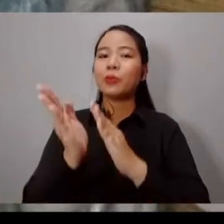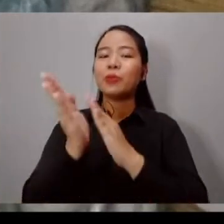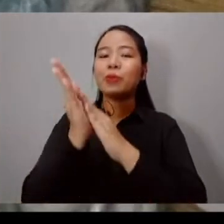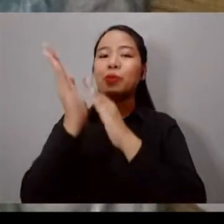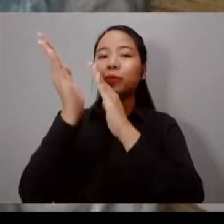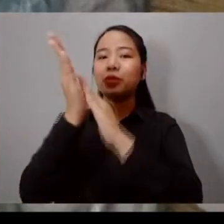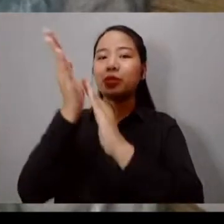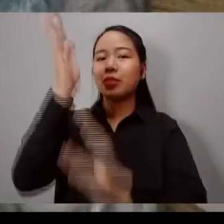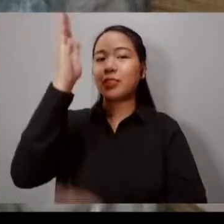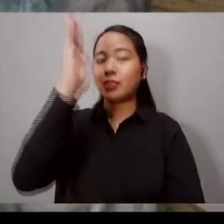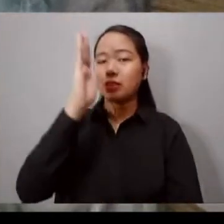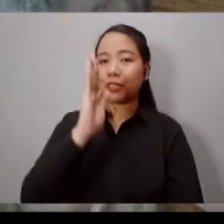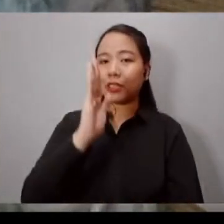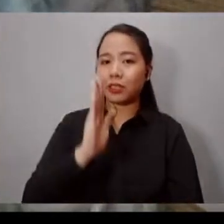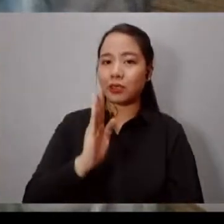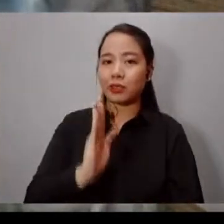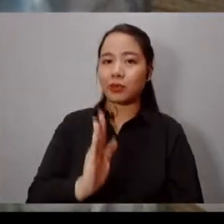Papuri sa